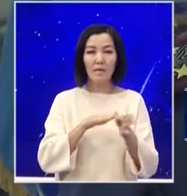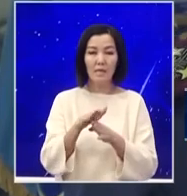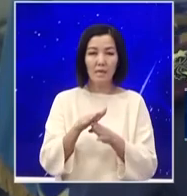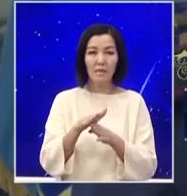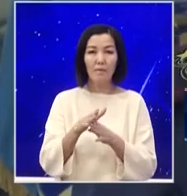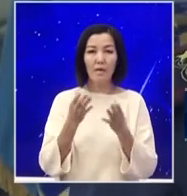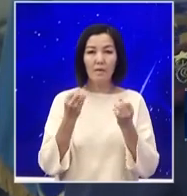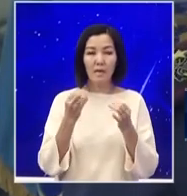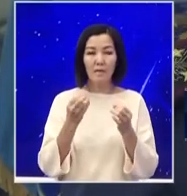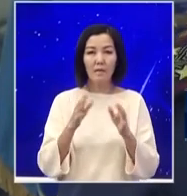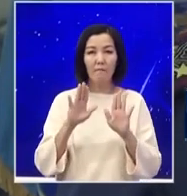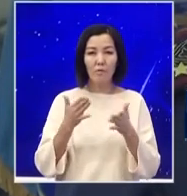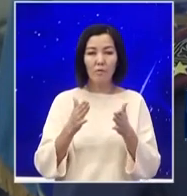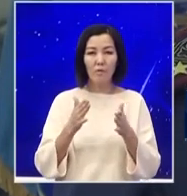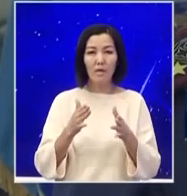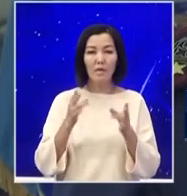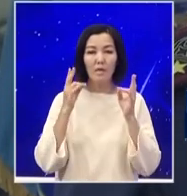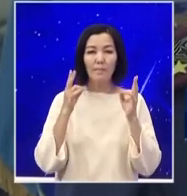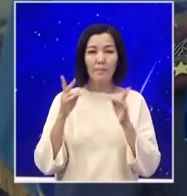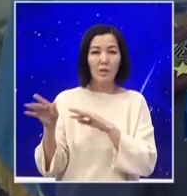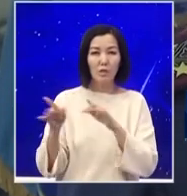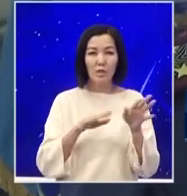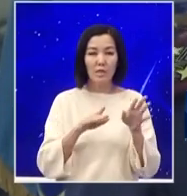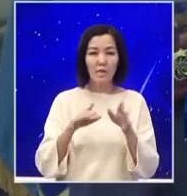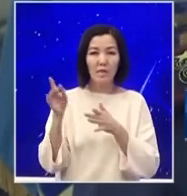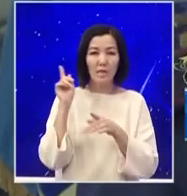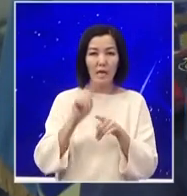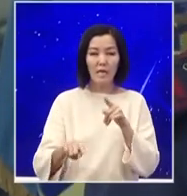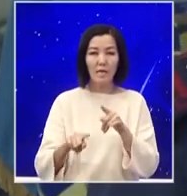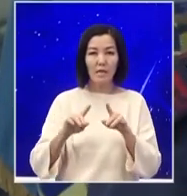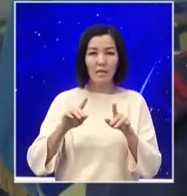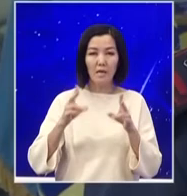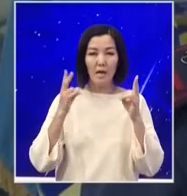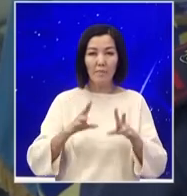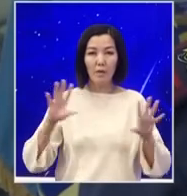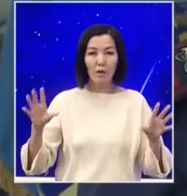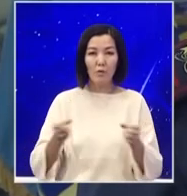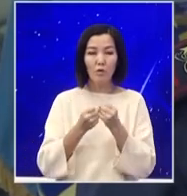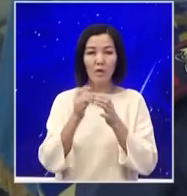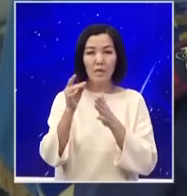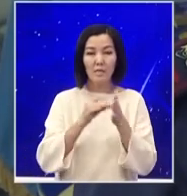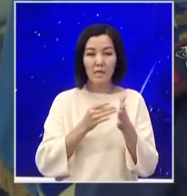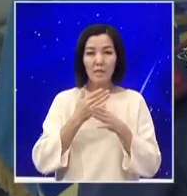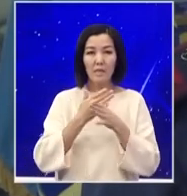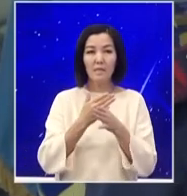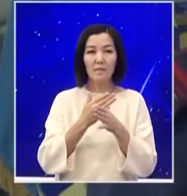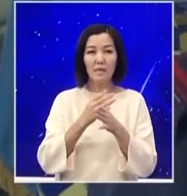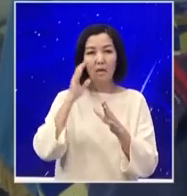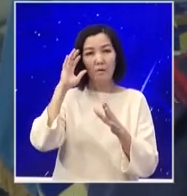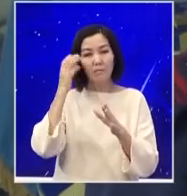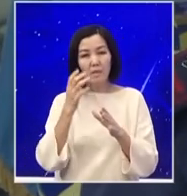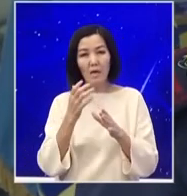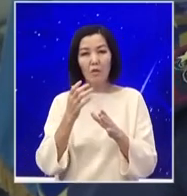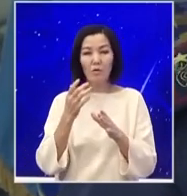қоймай, кризистік жағдайда жедел әрекет етуді, апаттан құтқарған адамға дер кезінде